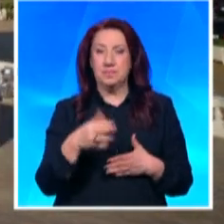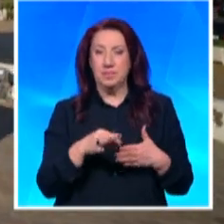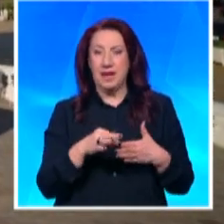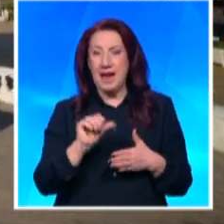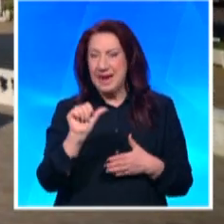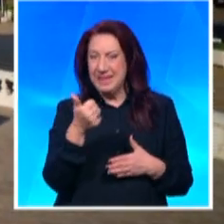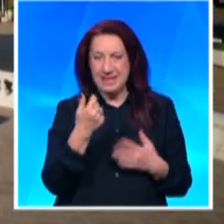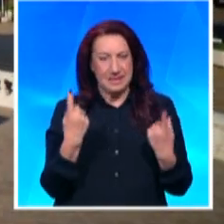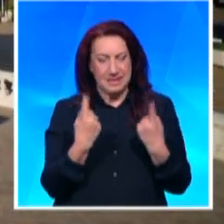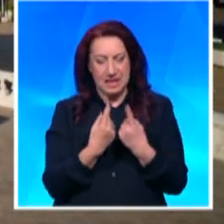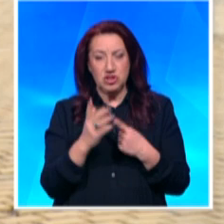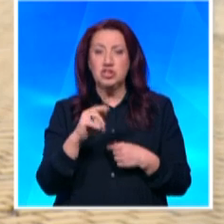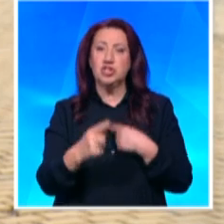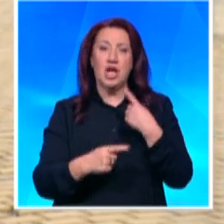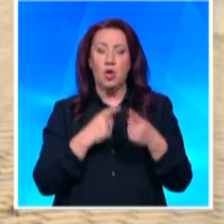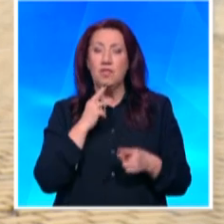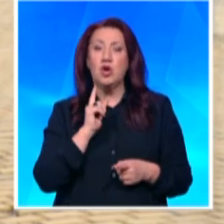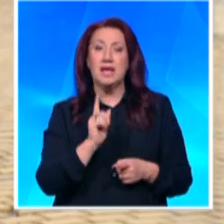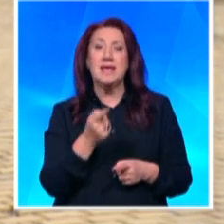имена.